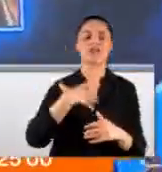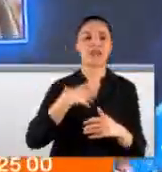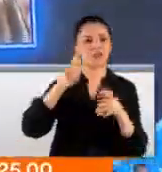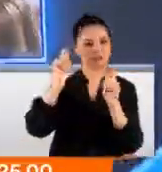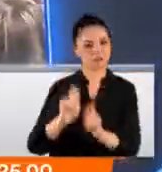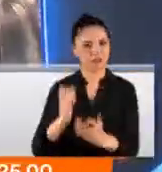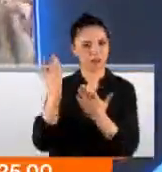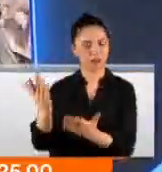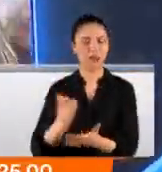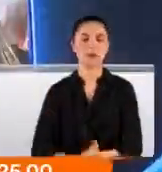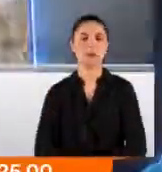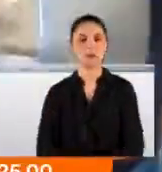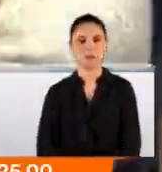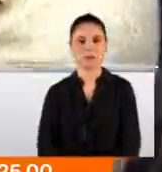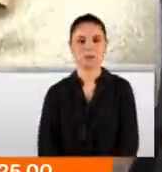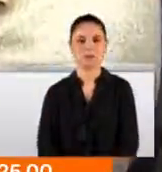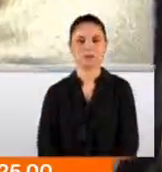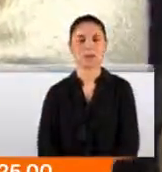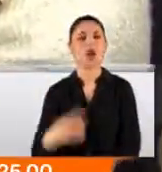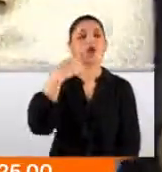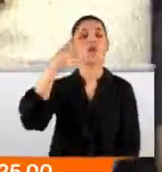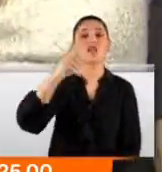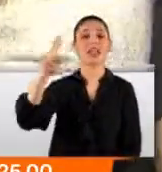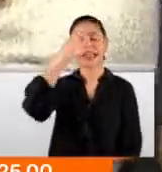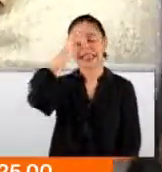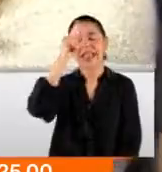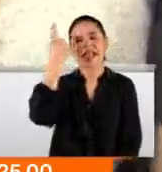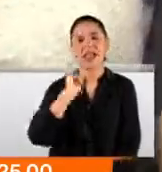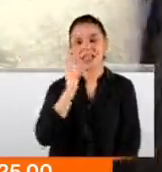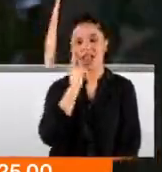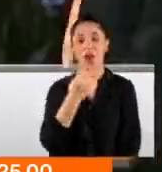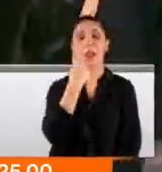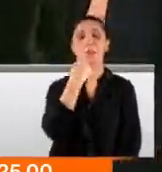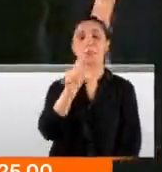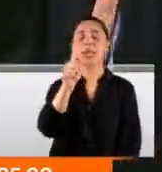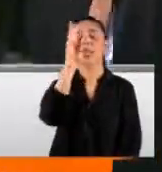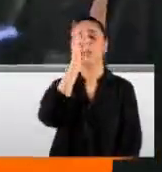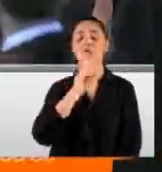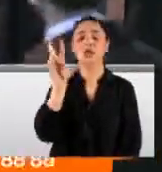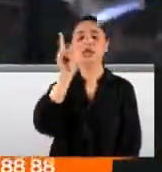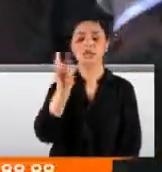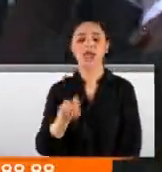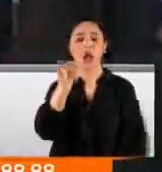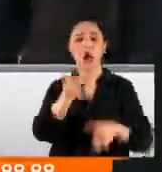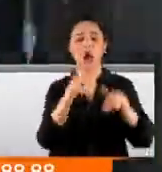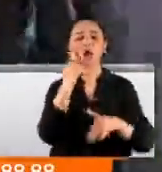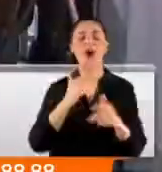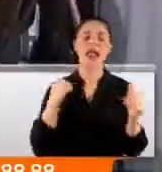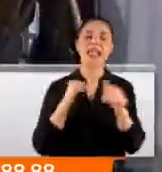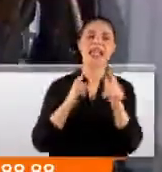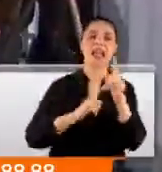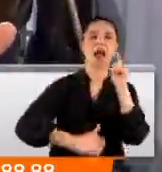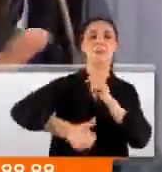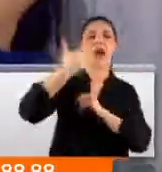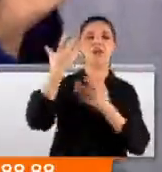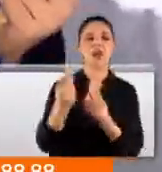Erdoğan o özel alanda kullanıyor. Erdoğan tek adaydı. 1428 oyla yeniden genel başkan seçildi.